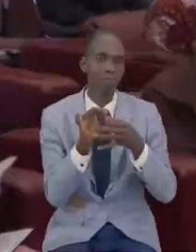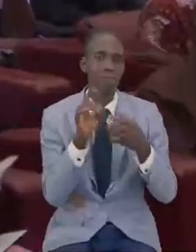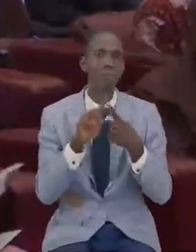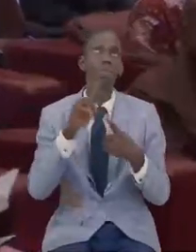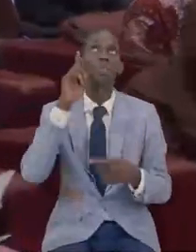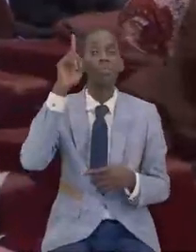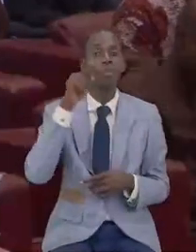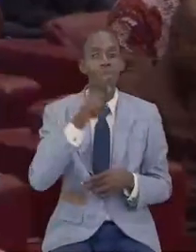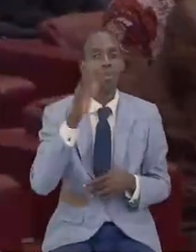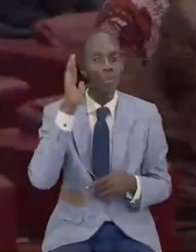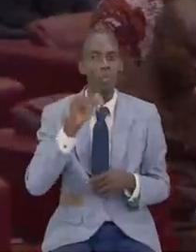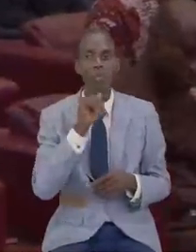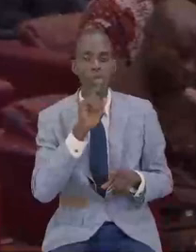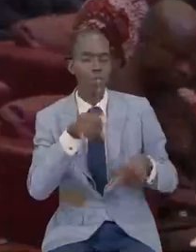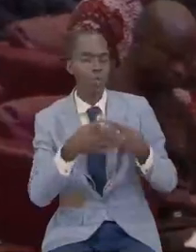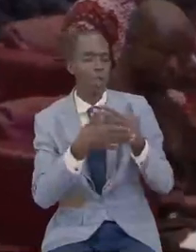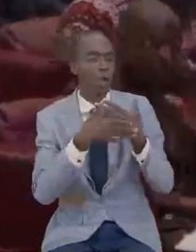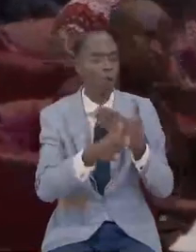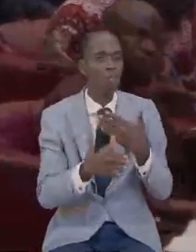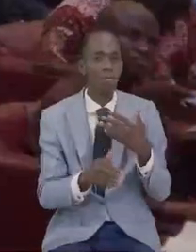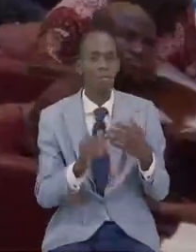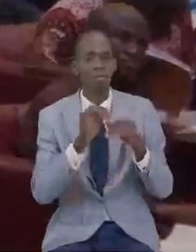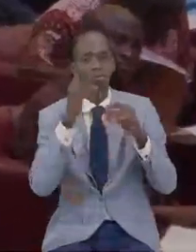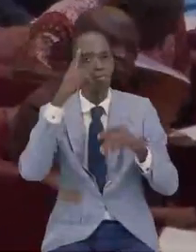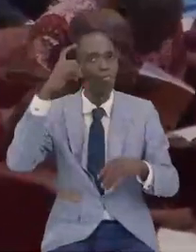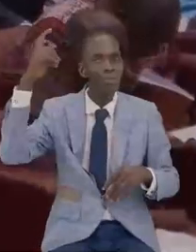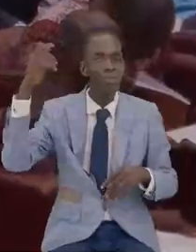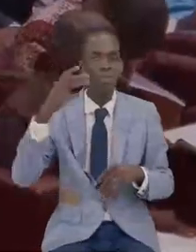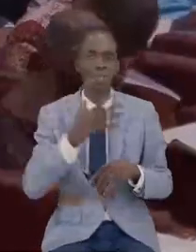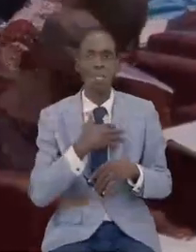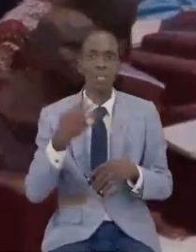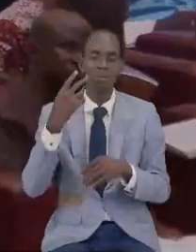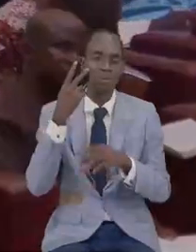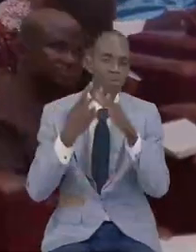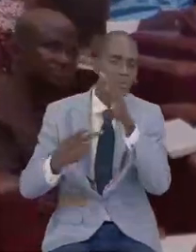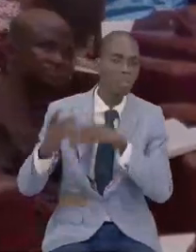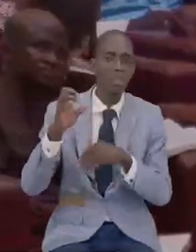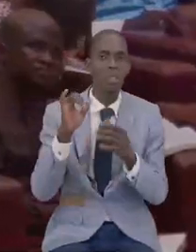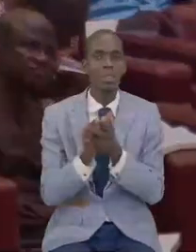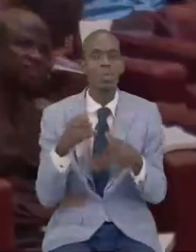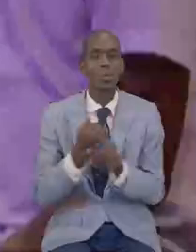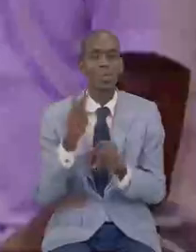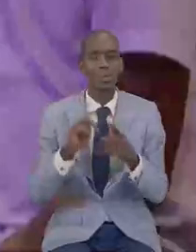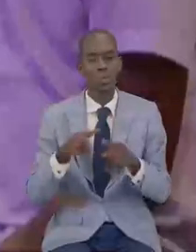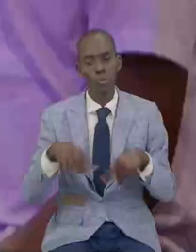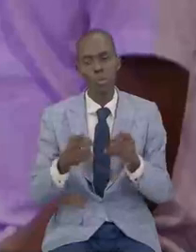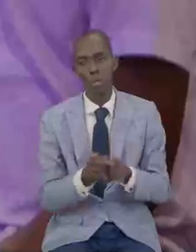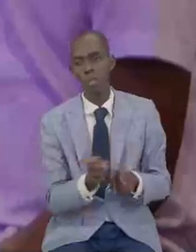lui. Vous n'allez pas aller après ses visions et songes qui égalent les gens au nom de